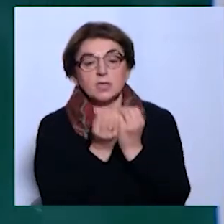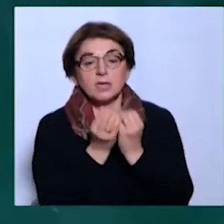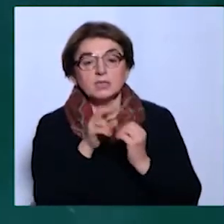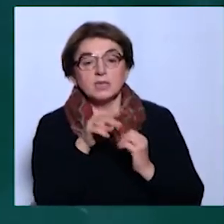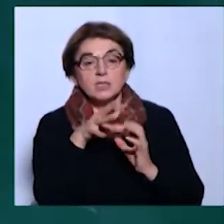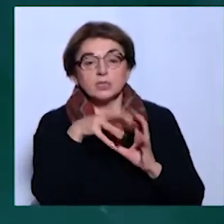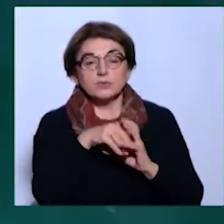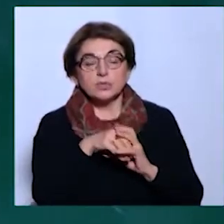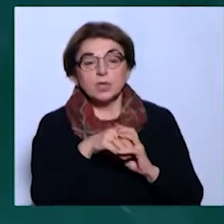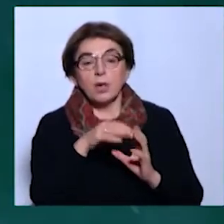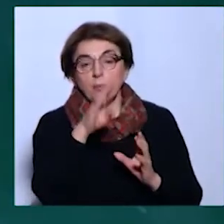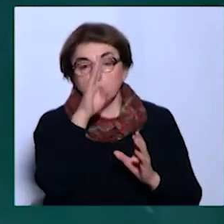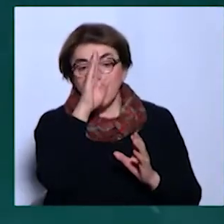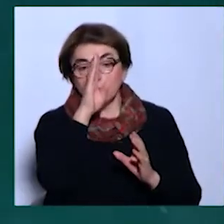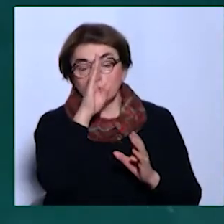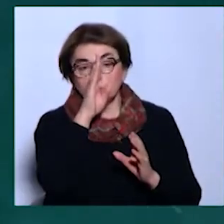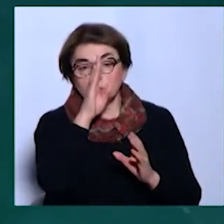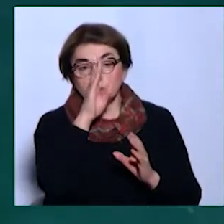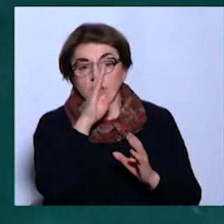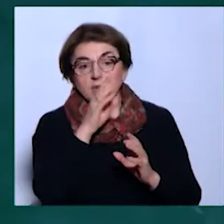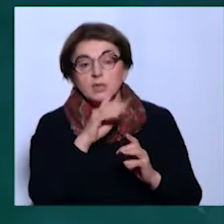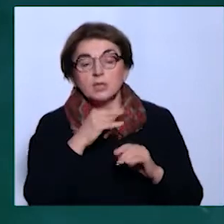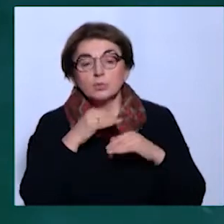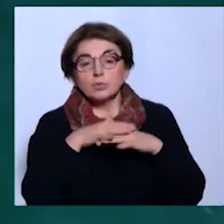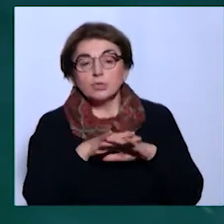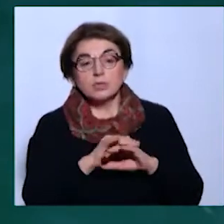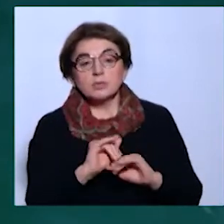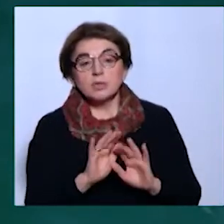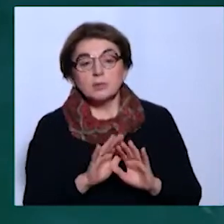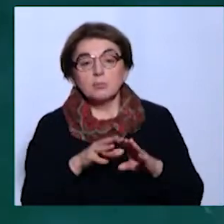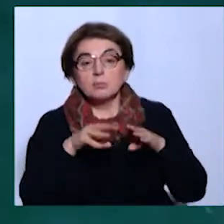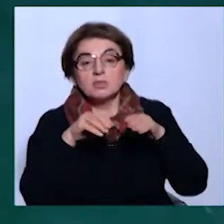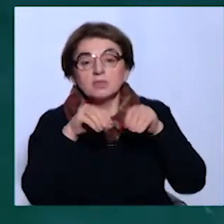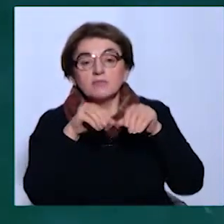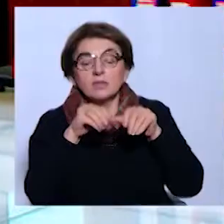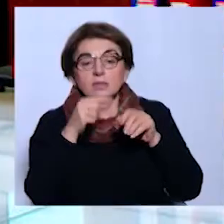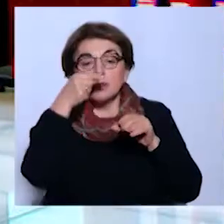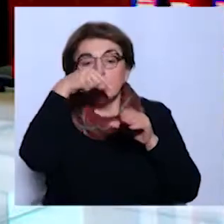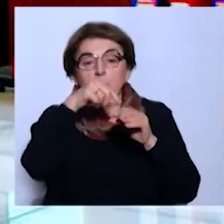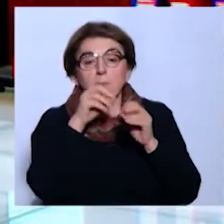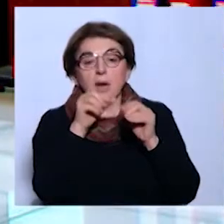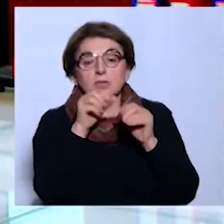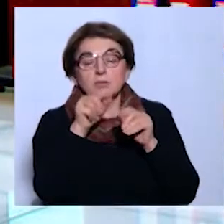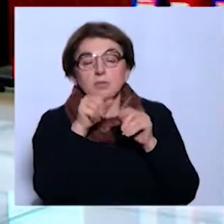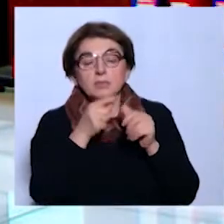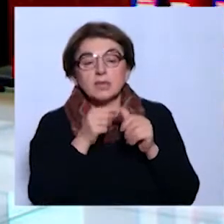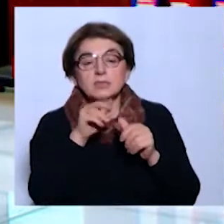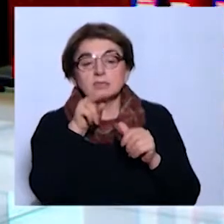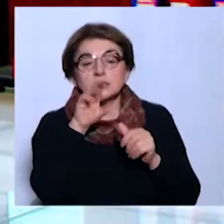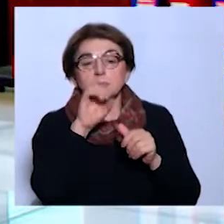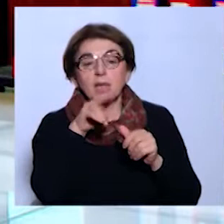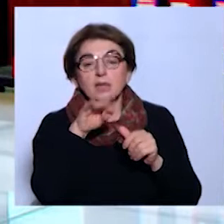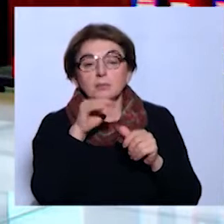უჯრედი მდებარეობს მტვრის მარცვალში. Mas spermiyebi ეწოდება